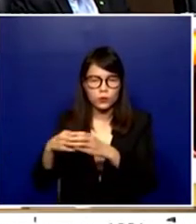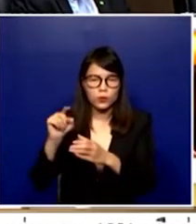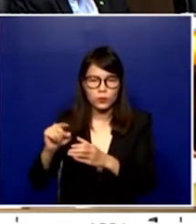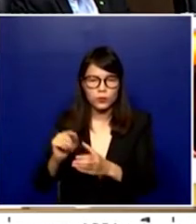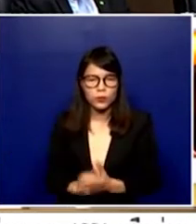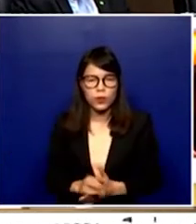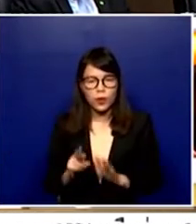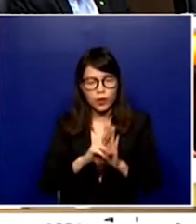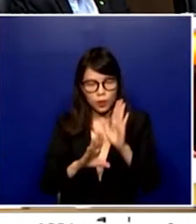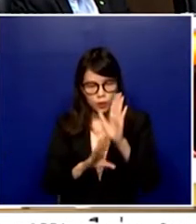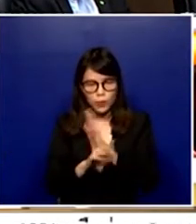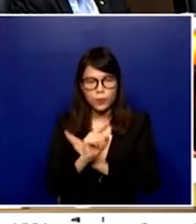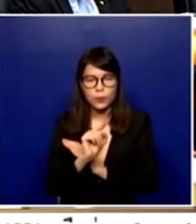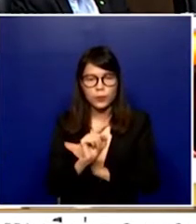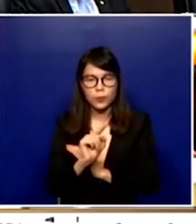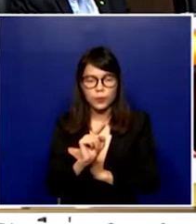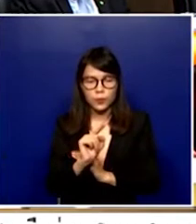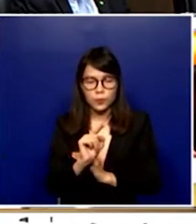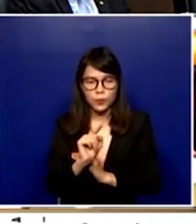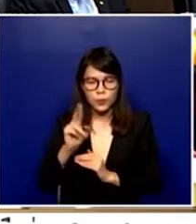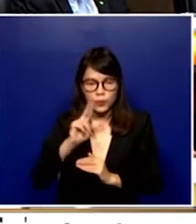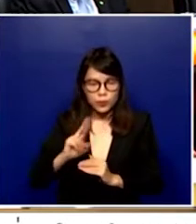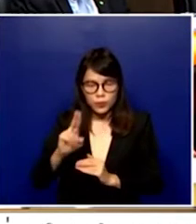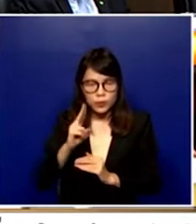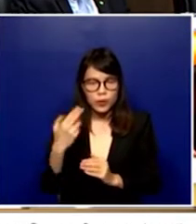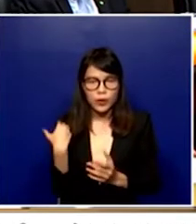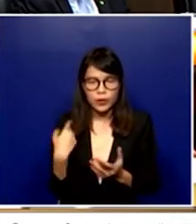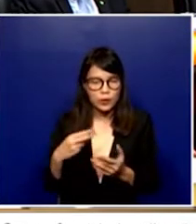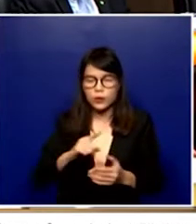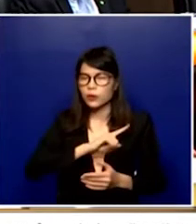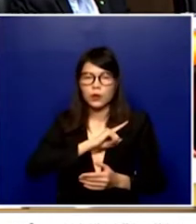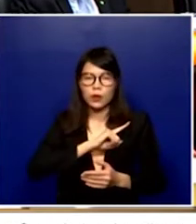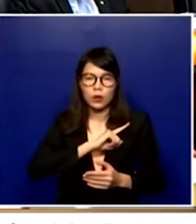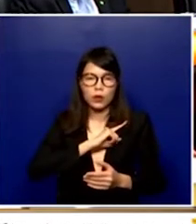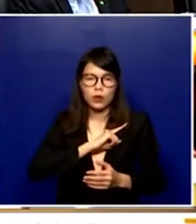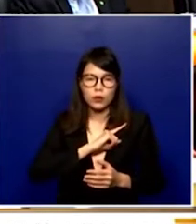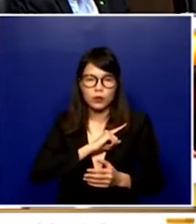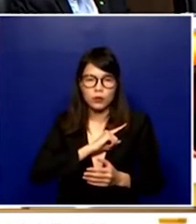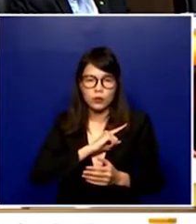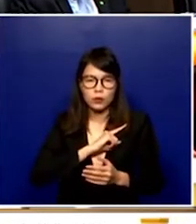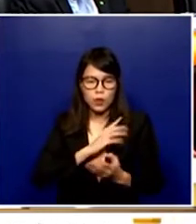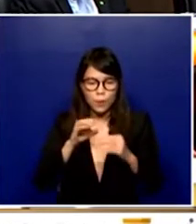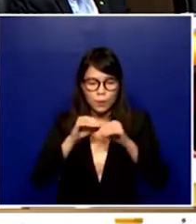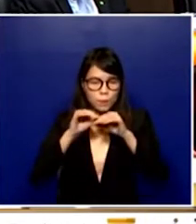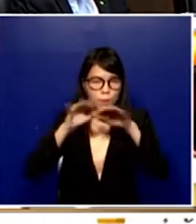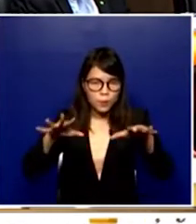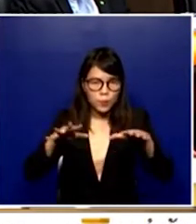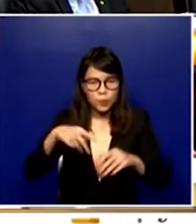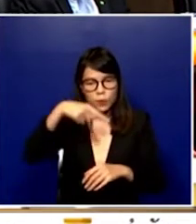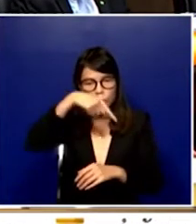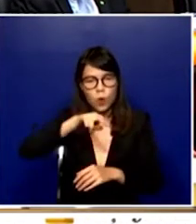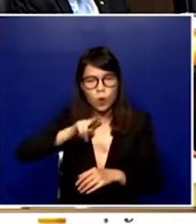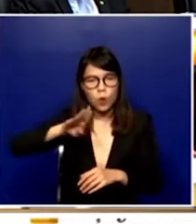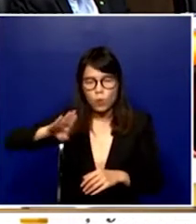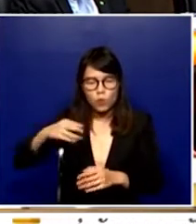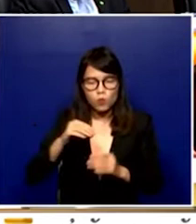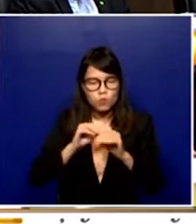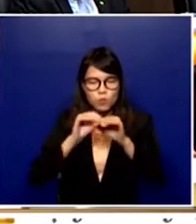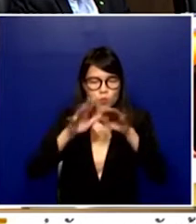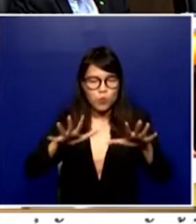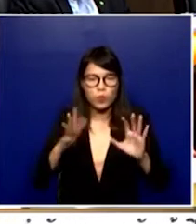ที่ใช้ภัยในใช้กนเองและไม่เคยถูกประกาศในพระรชกิจ Reserve เลย